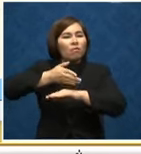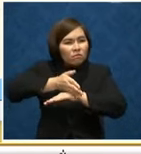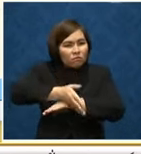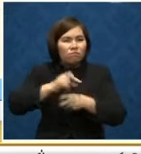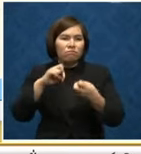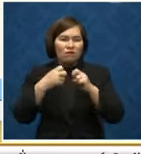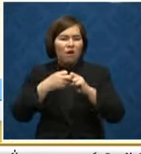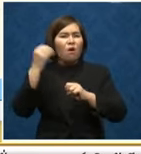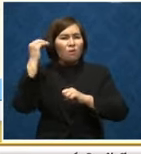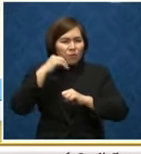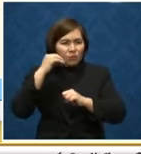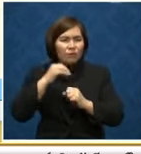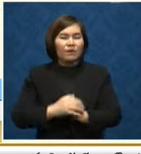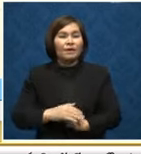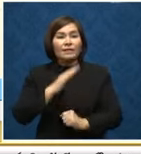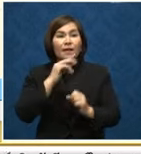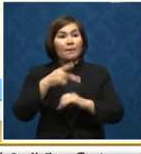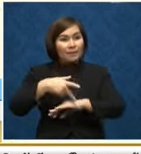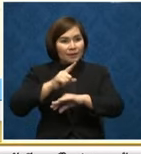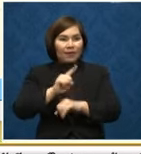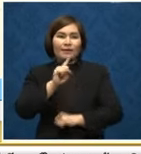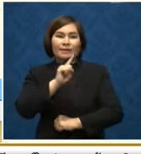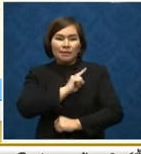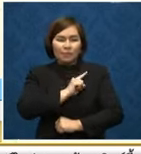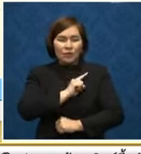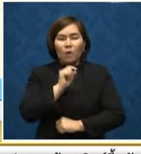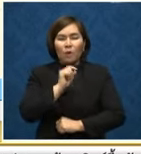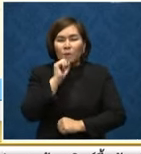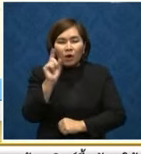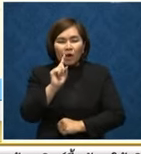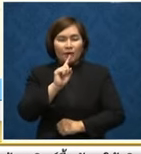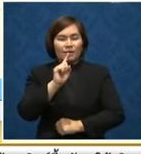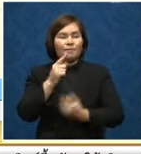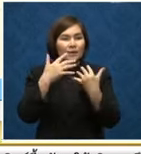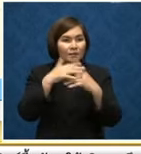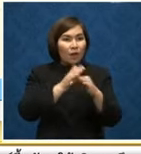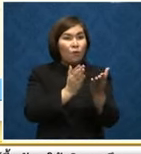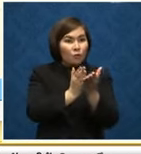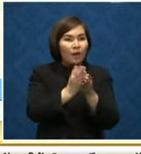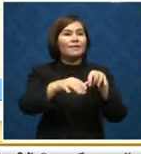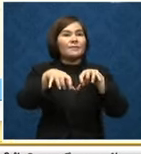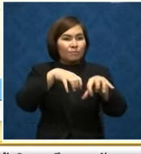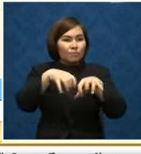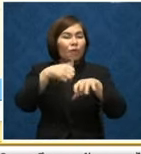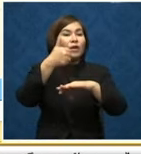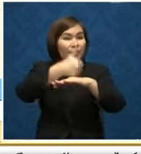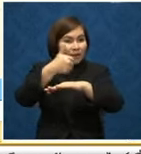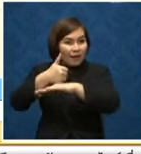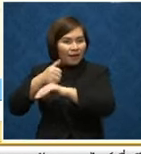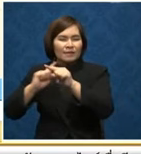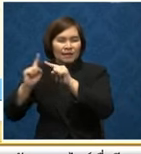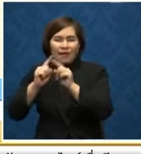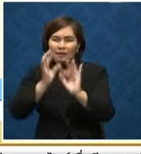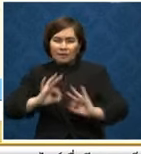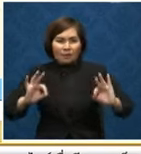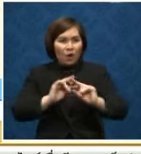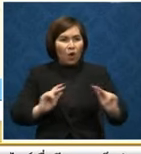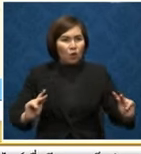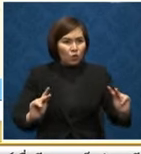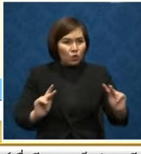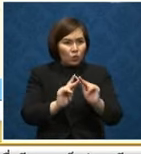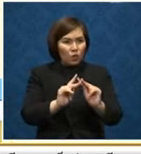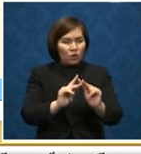งครับเพราะฉะนั้นเนี่ยถ้าท่านประธานจะสามารถดำริแล้วก็ประสานงานฝ่ายบริหารเพื่อให้ส่งตัวแทนของกระทรวงผมไ